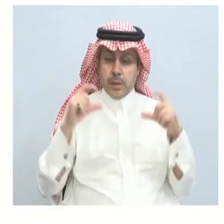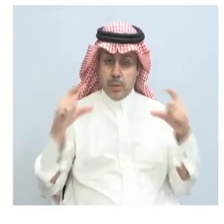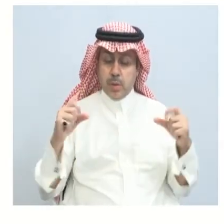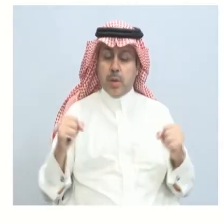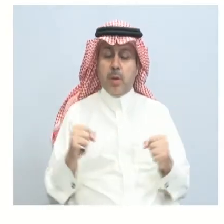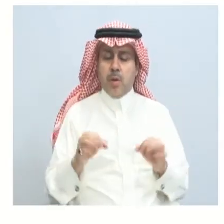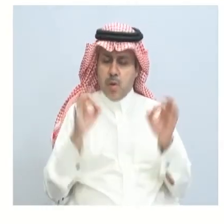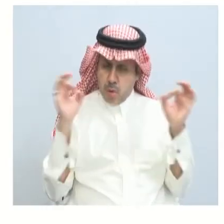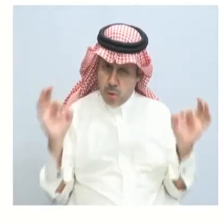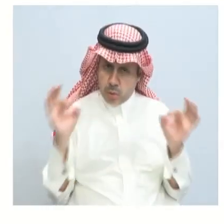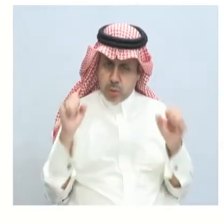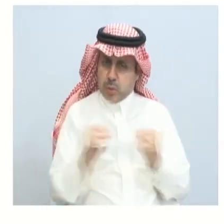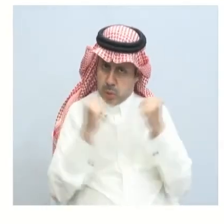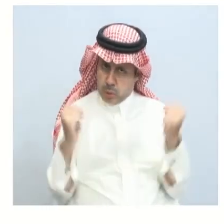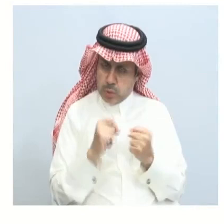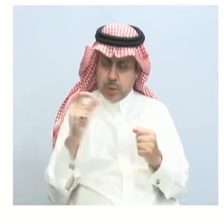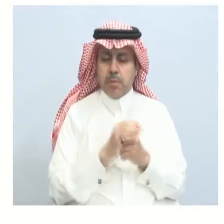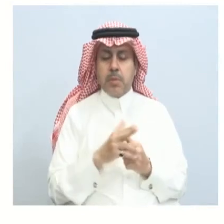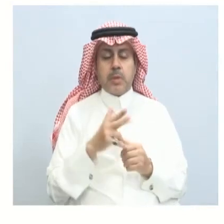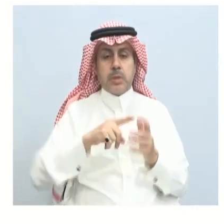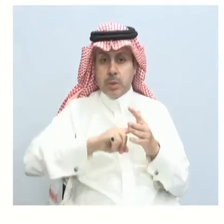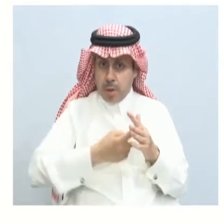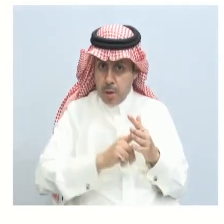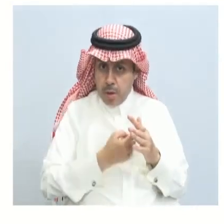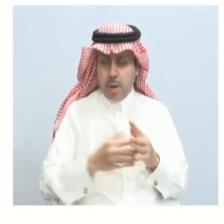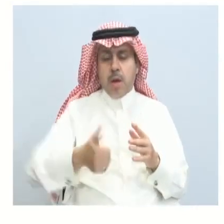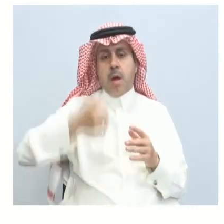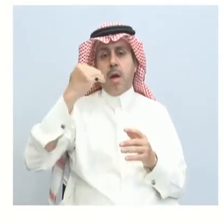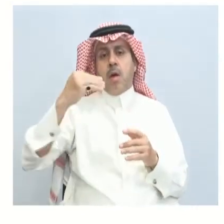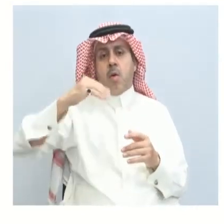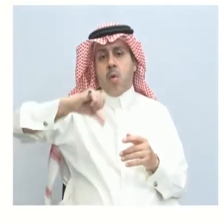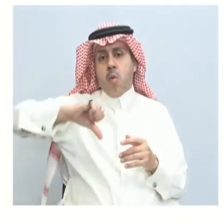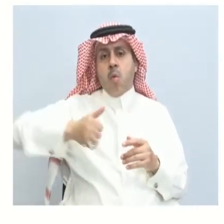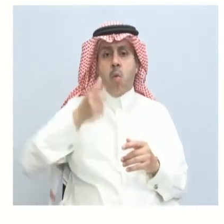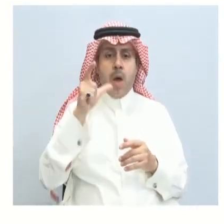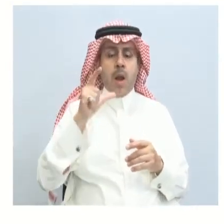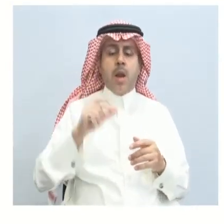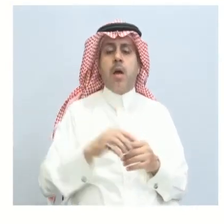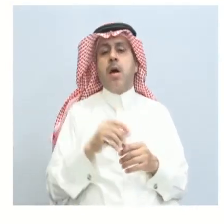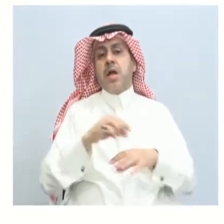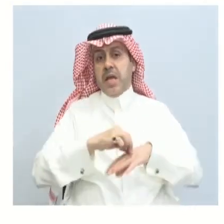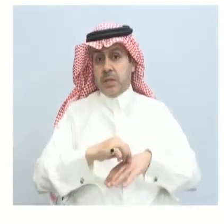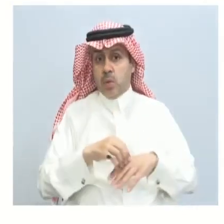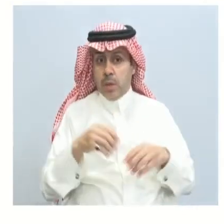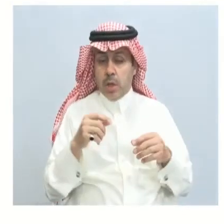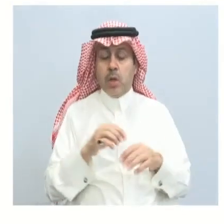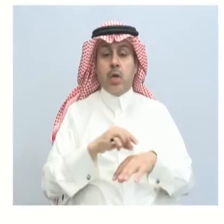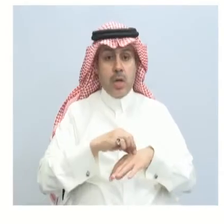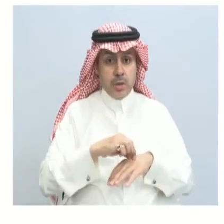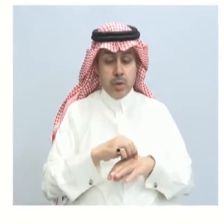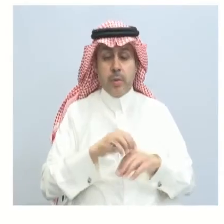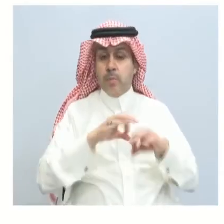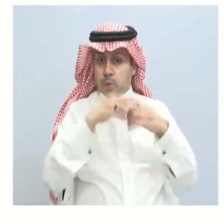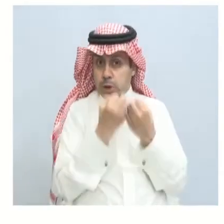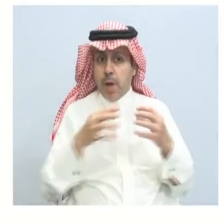الاسلام في صلاح احوال الناس ان ان تصلح احوالهم وان يكونوا مجتمعين محبين لبعضهم